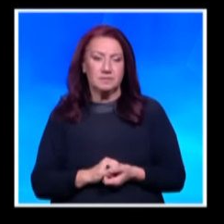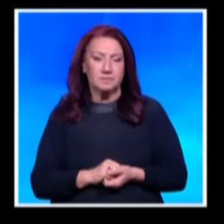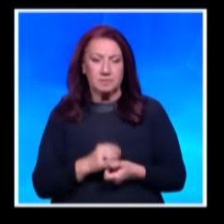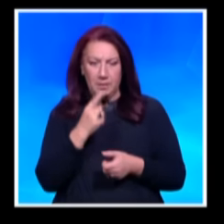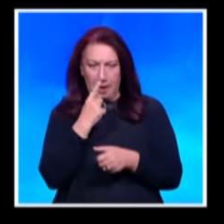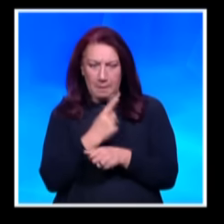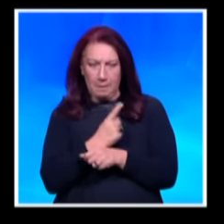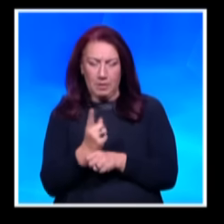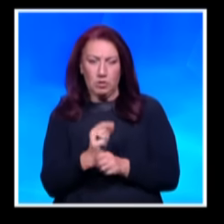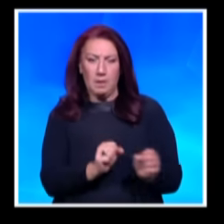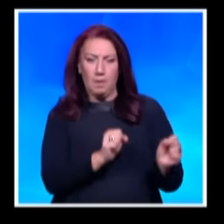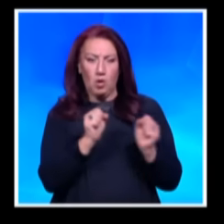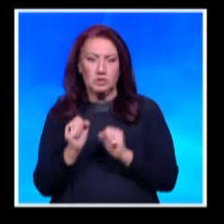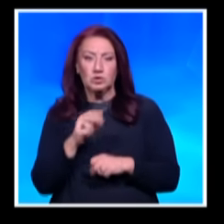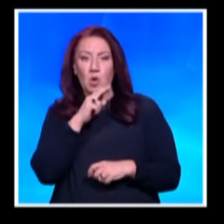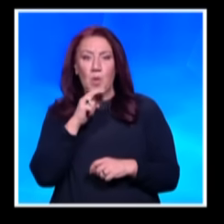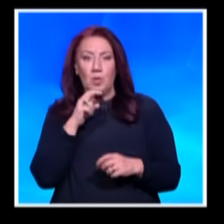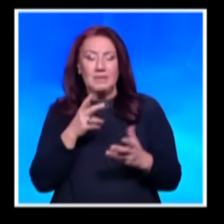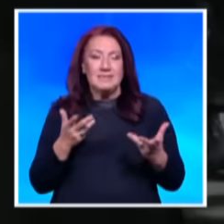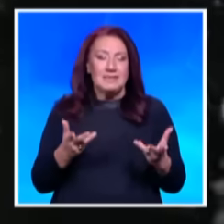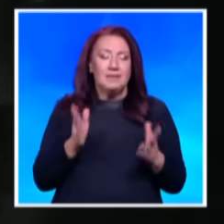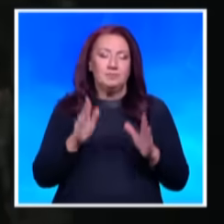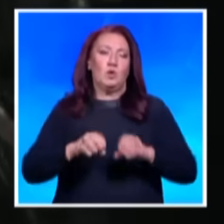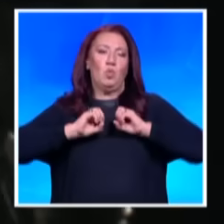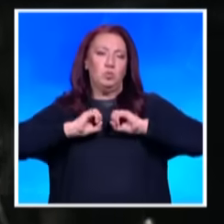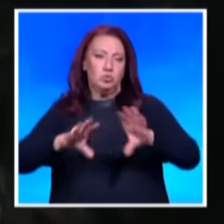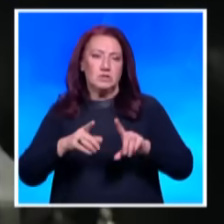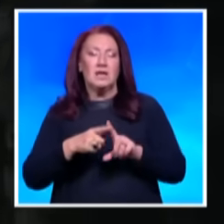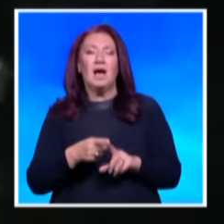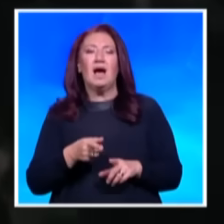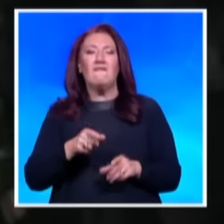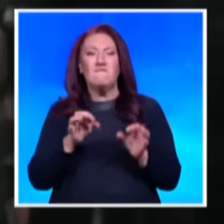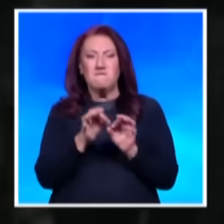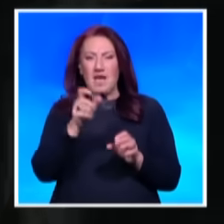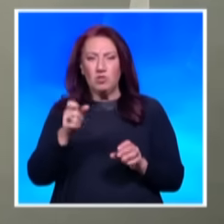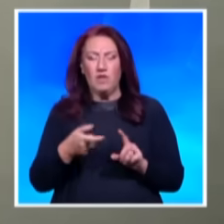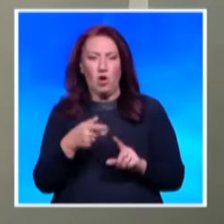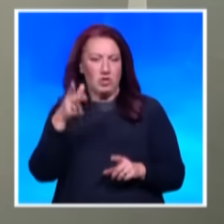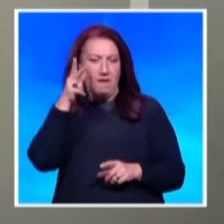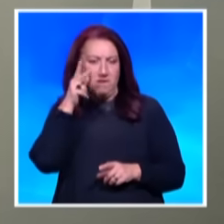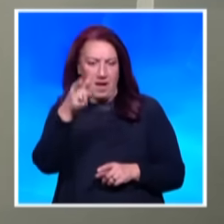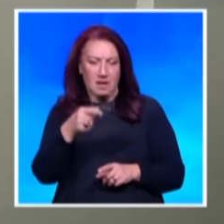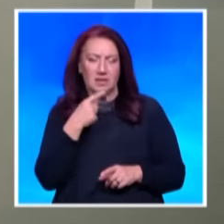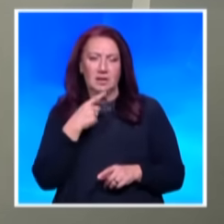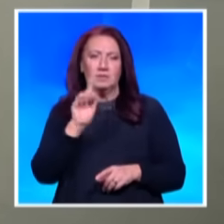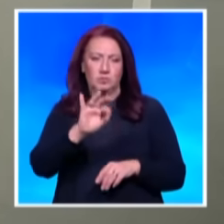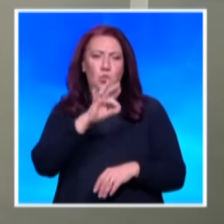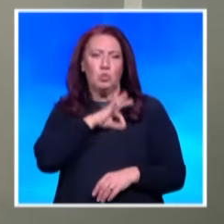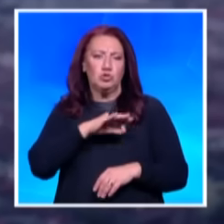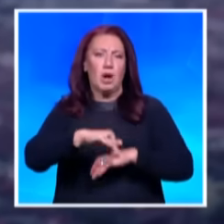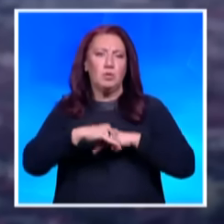Минути след това полицията беше принудена да пусне привържениците на варненския отбор. Феновете получиха подкрепата и на спортния